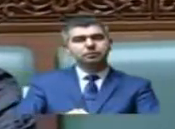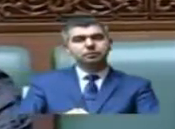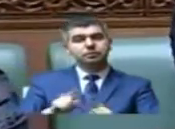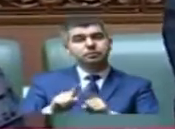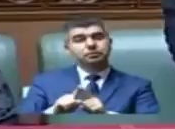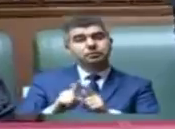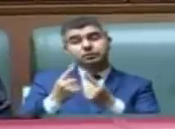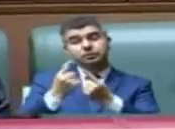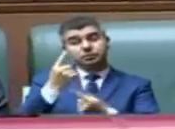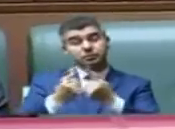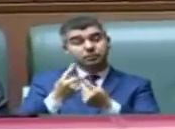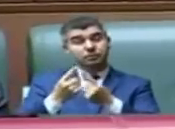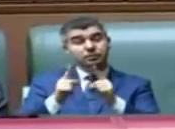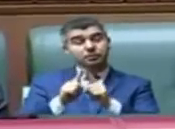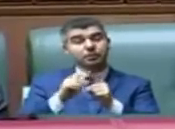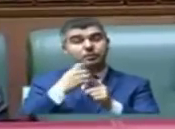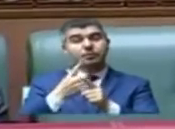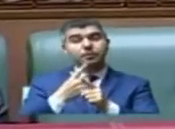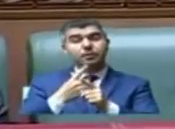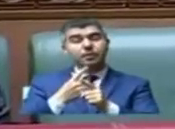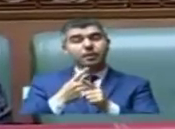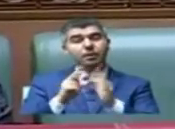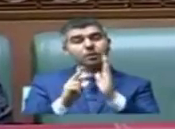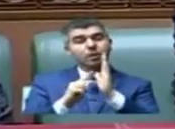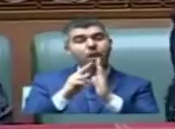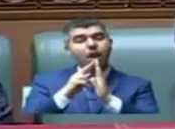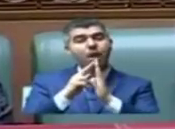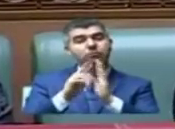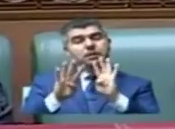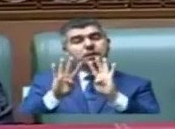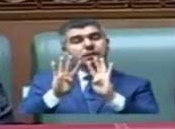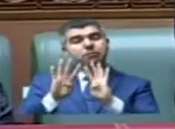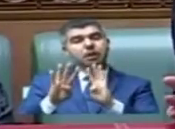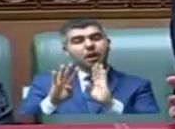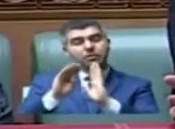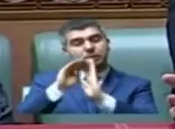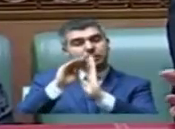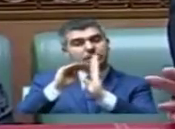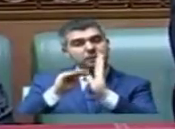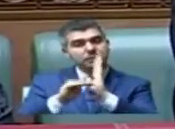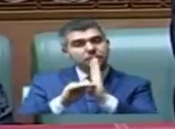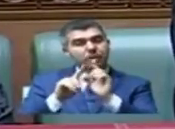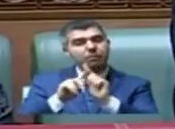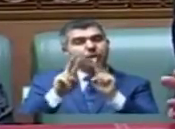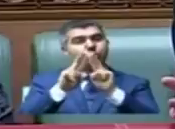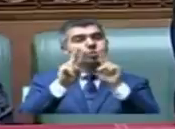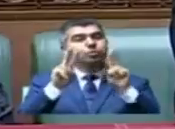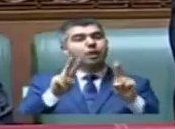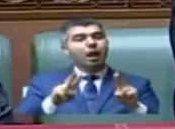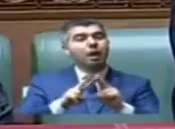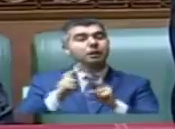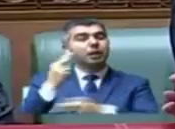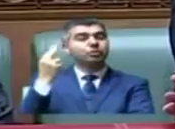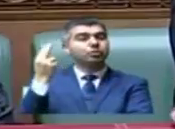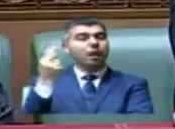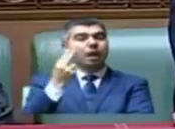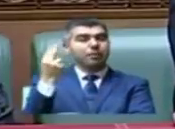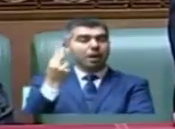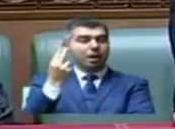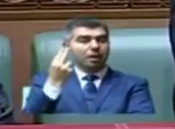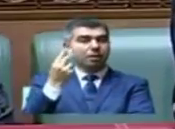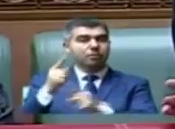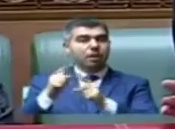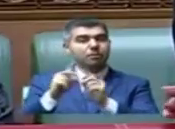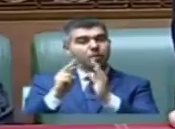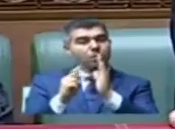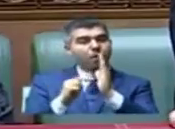فثلثي موظفي القطاع مرتبون في سلالم 6 إلى 8، أغلبهم لهم شواهد جامعية وتقنية، لا